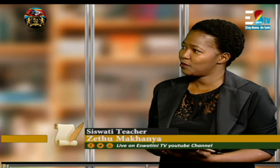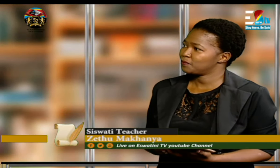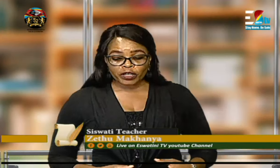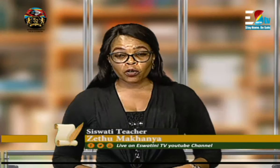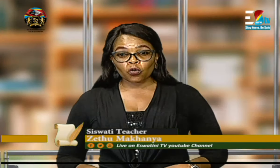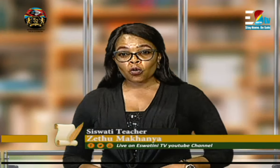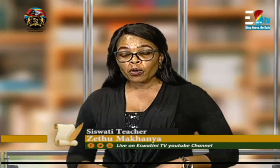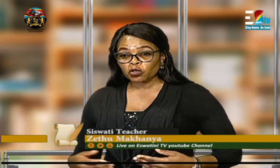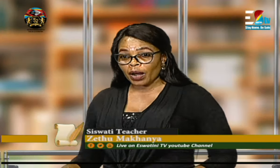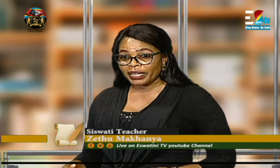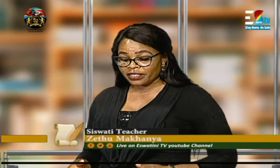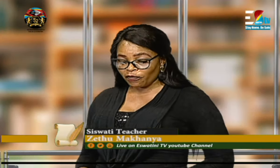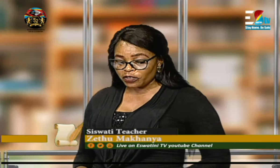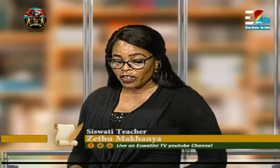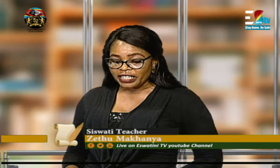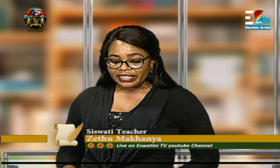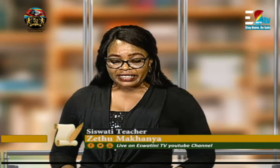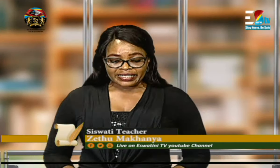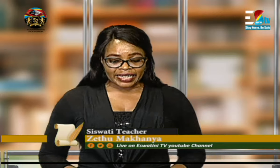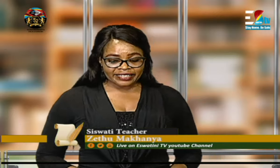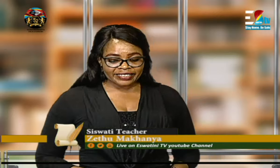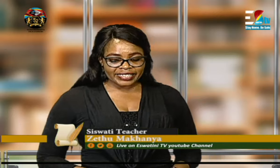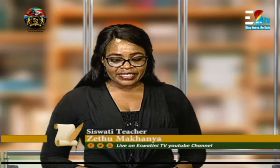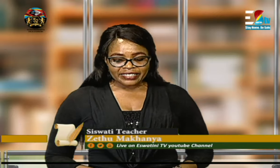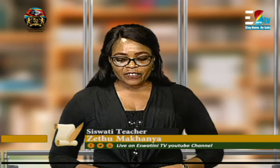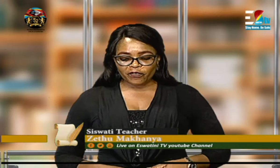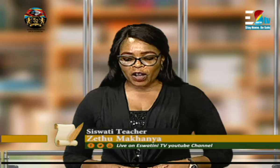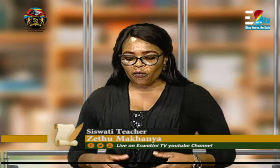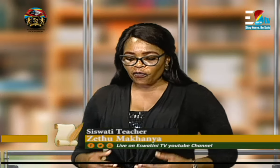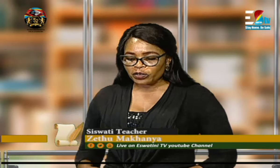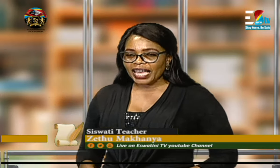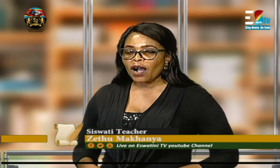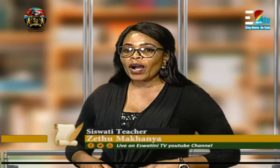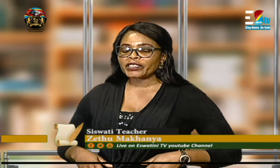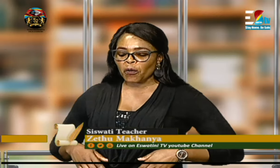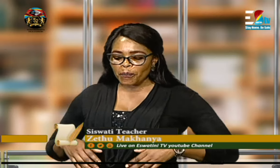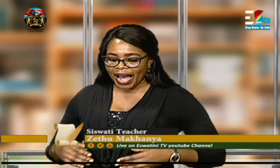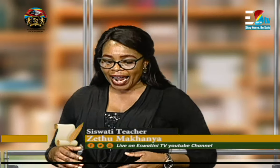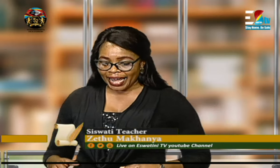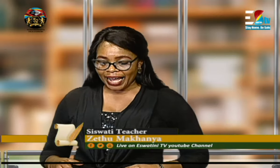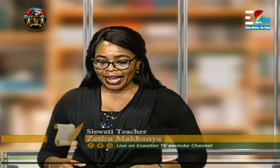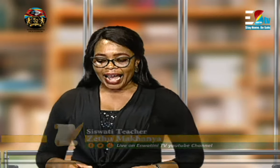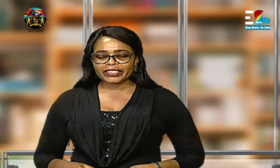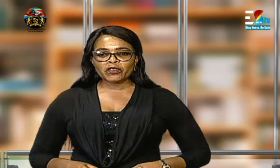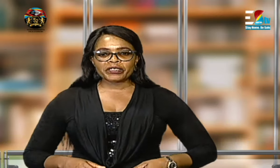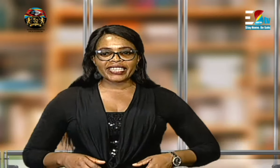ke kukona lokubumcoka balesifundo. Siye sithi sifuna umfundzi akwati